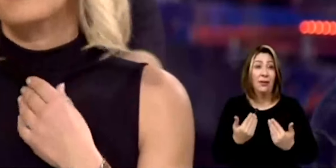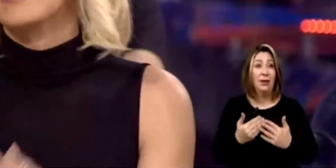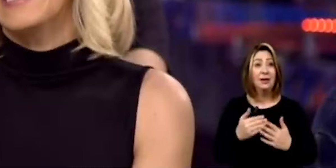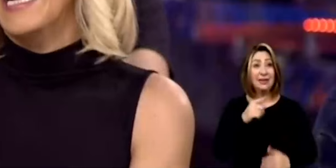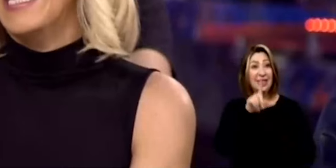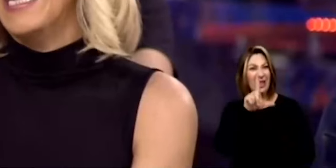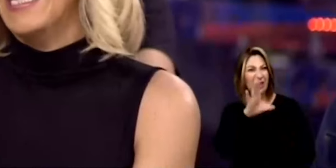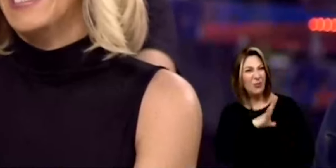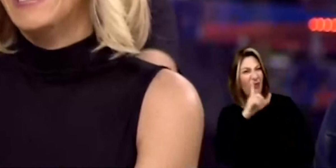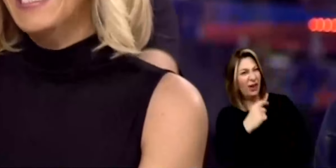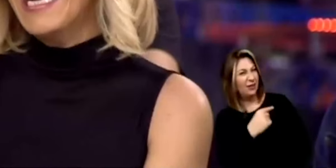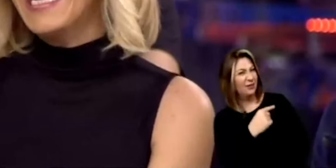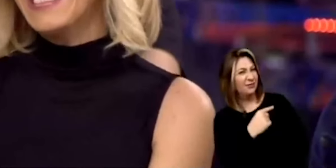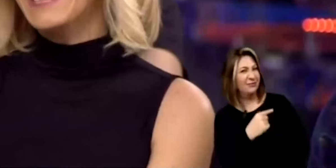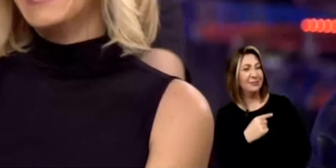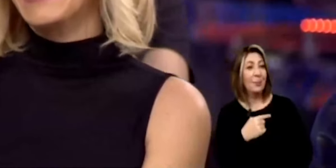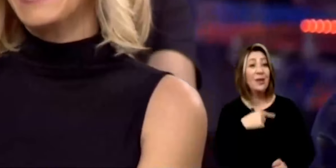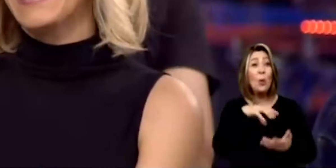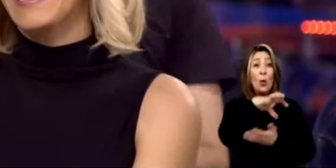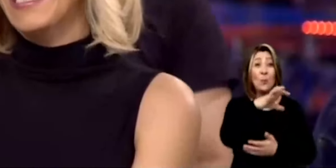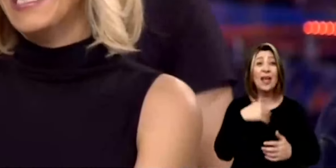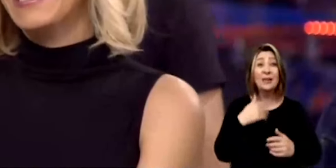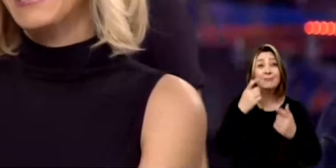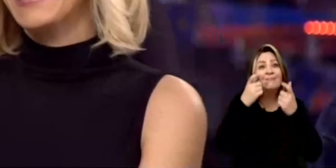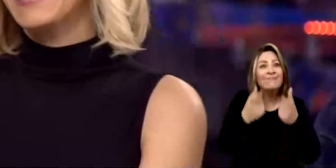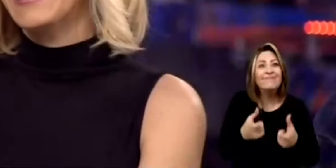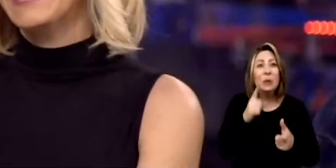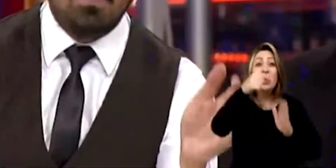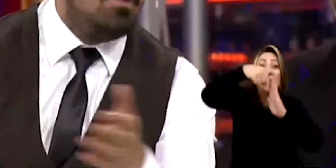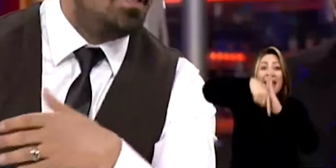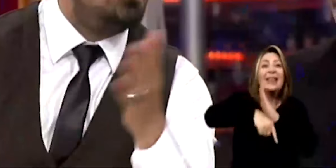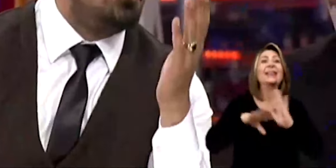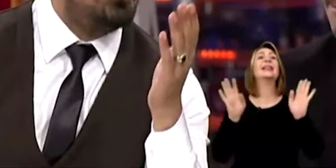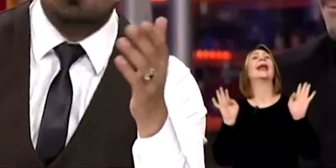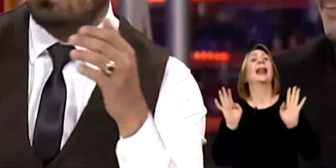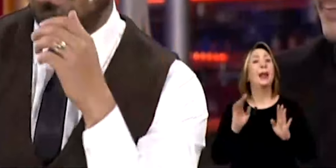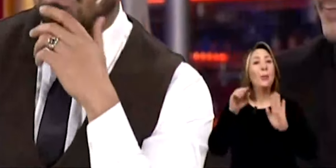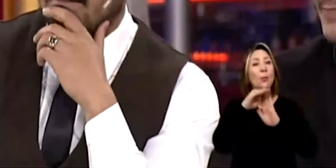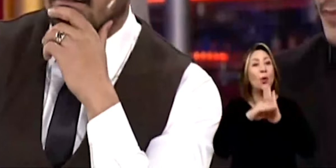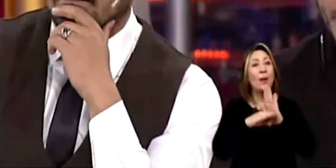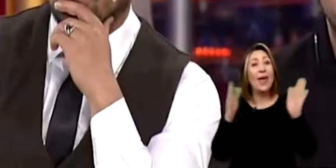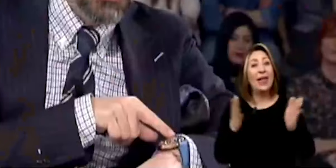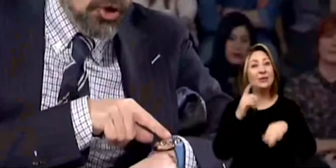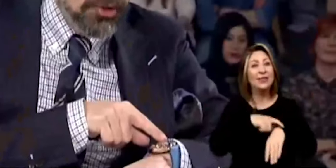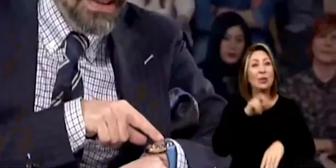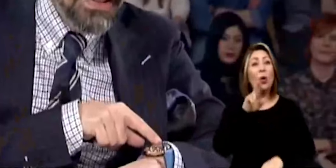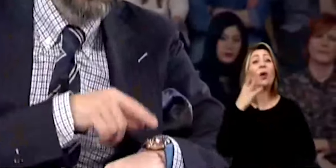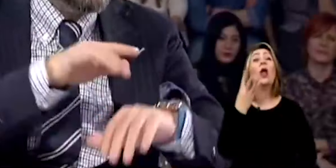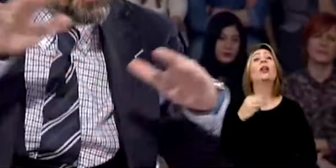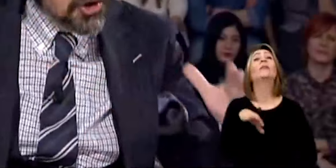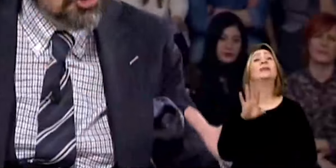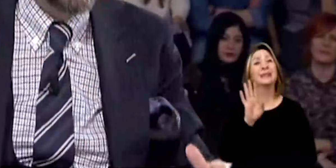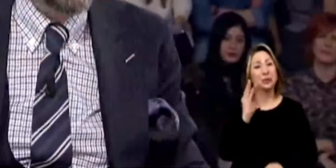senin ihtiyacın mı var? Hayır, ben de o bölümle ilgileniyorum ama bu kadar tabii derinliğine değil. Biz kabaca program geçiyoruz. Şu anda henüz saat 12 tabii